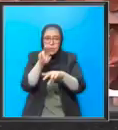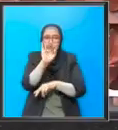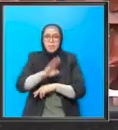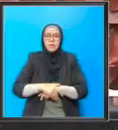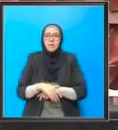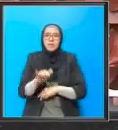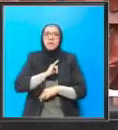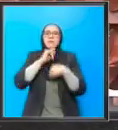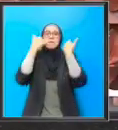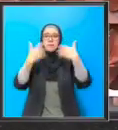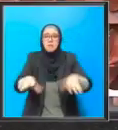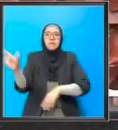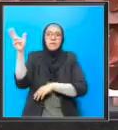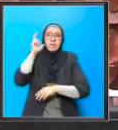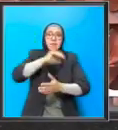Terangkan